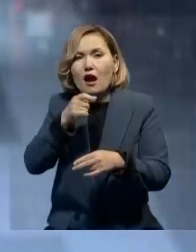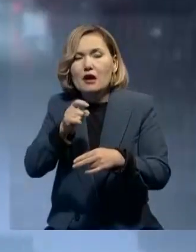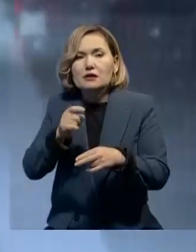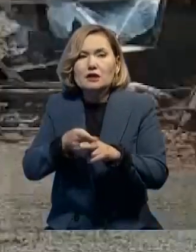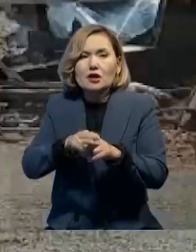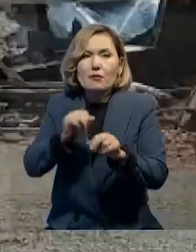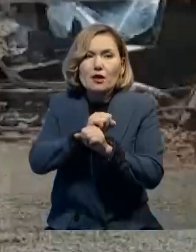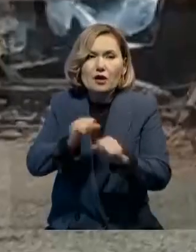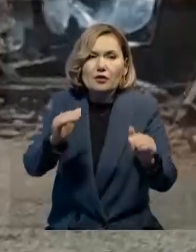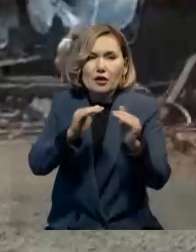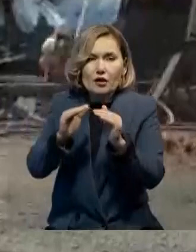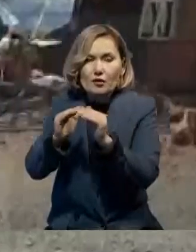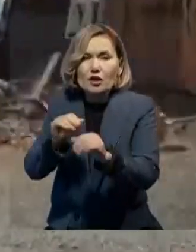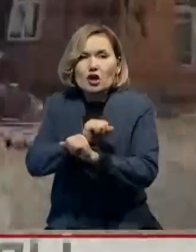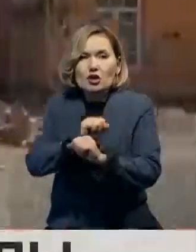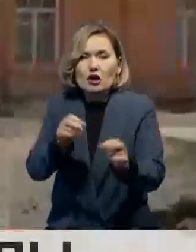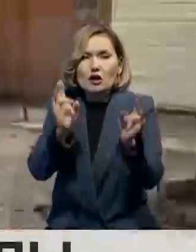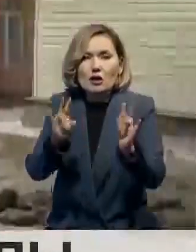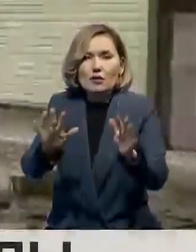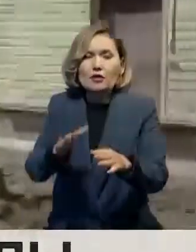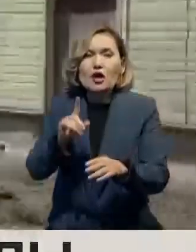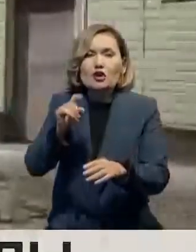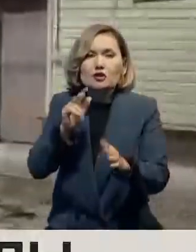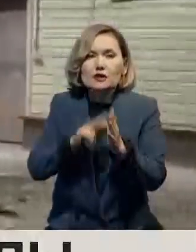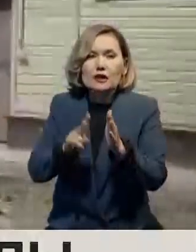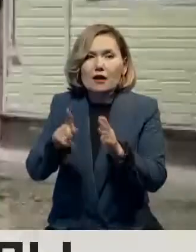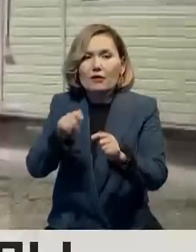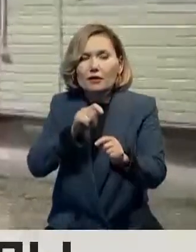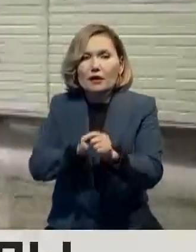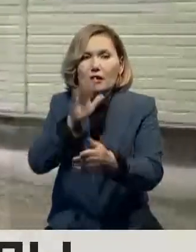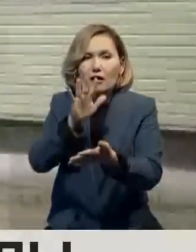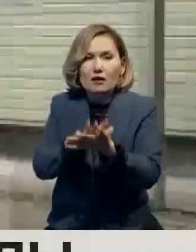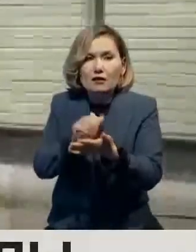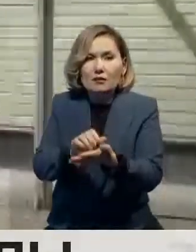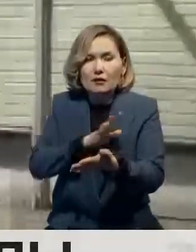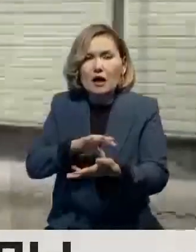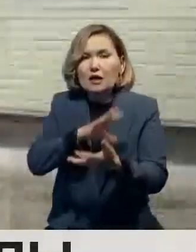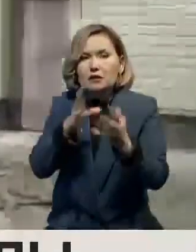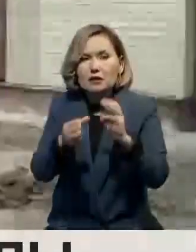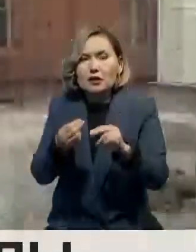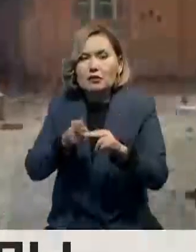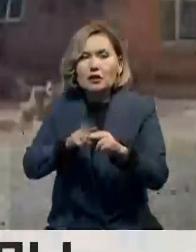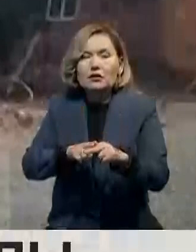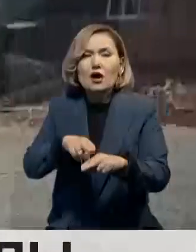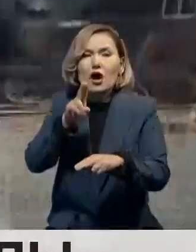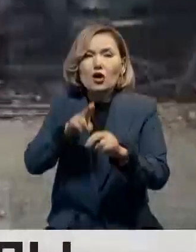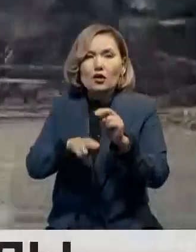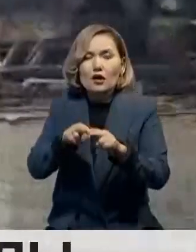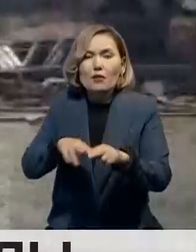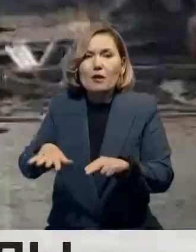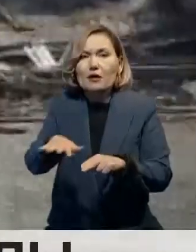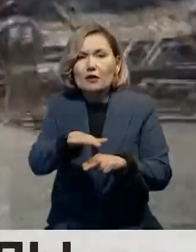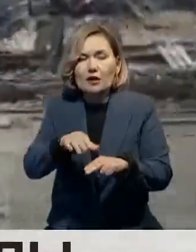қоспасының жиналуынан жеке үйде жарылыс болып, нысанның 182 шаршы метрі қирап қалды. Салдарынан уақытша құрылыс алаңында